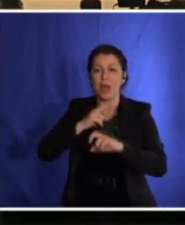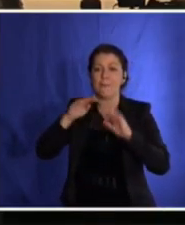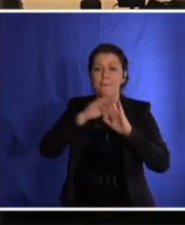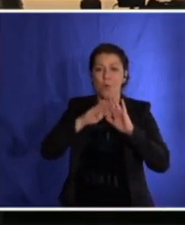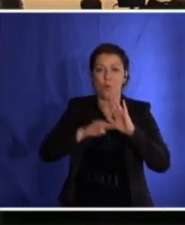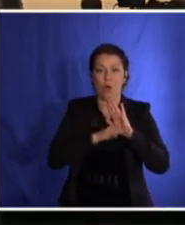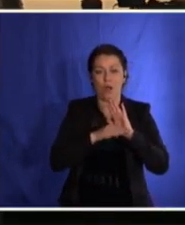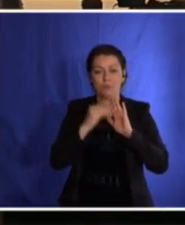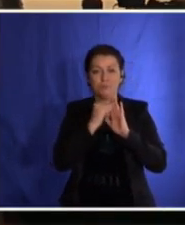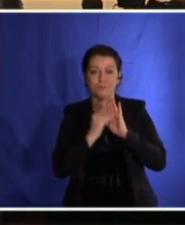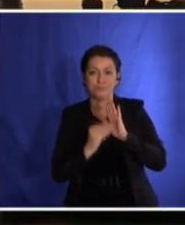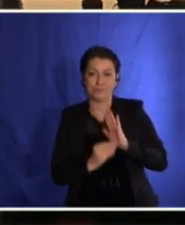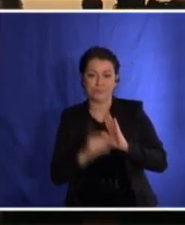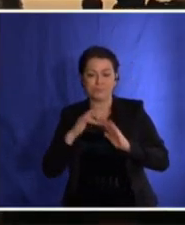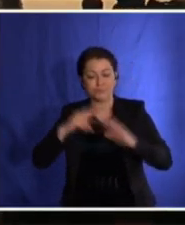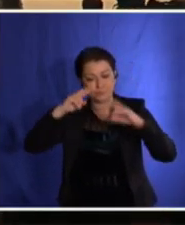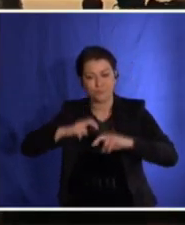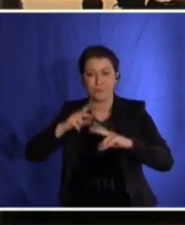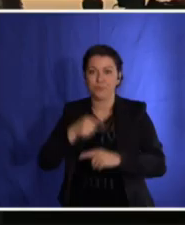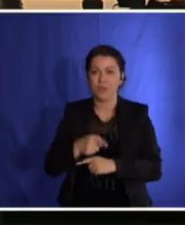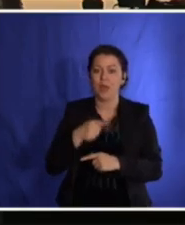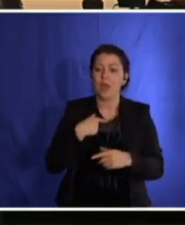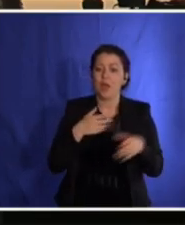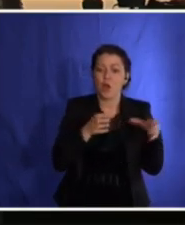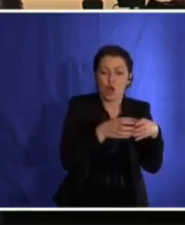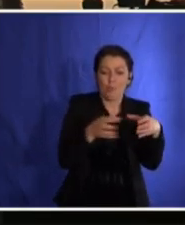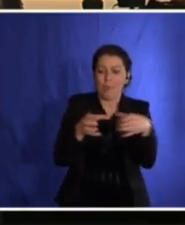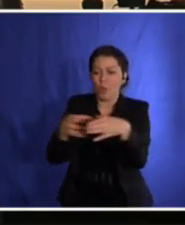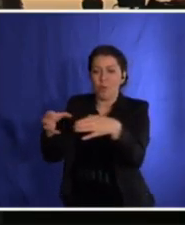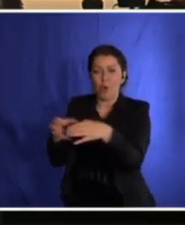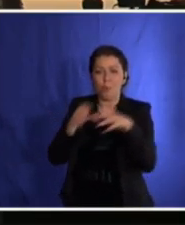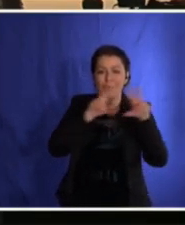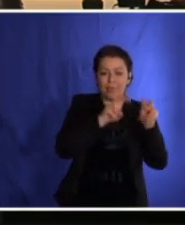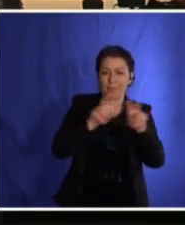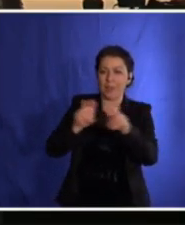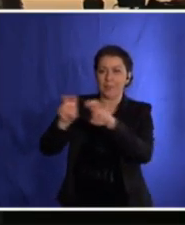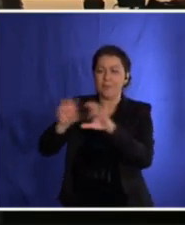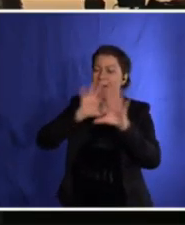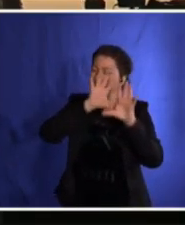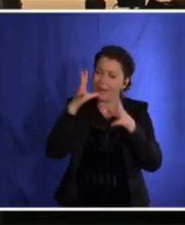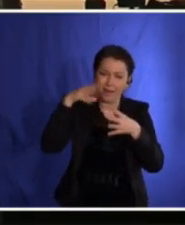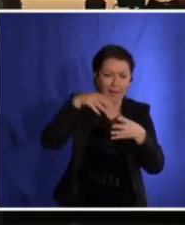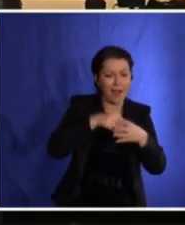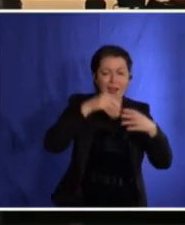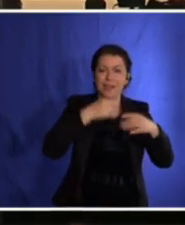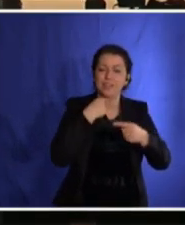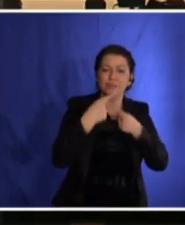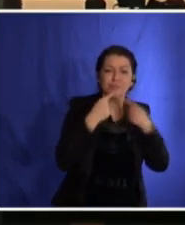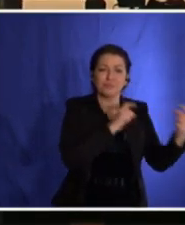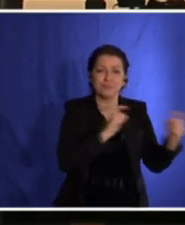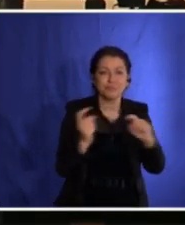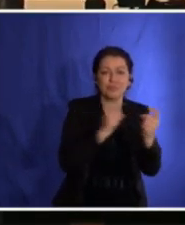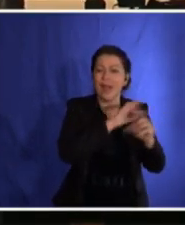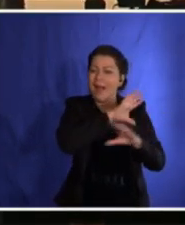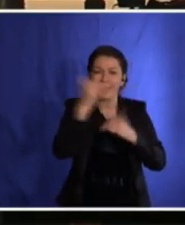in Gruppen, in Themenbereichen alles zu diskutieren, was bis zu dem Zeitpunkt auch an Ideen eingekommen ist, um daraus